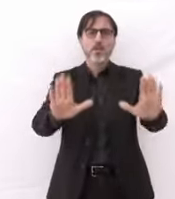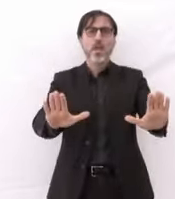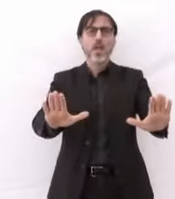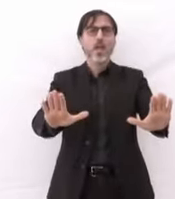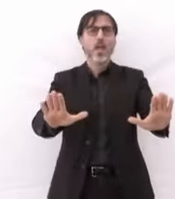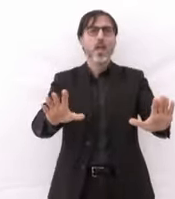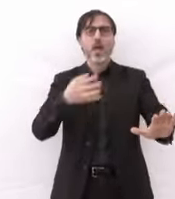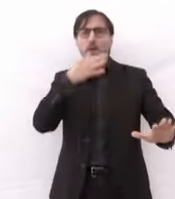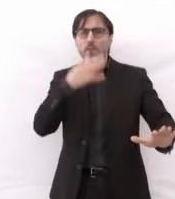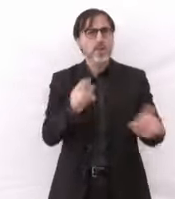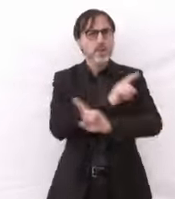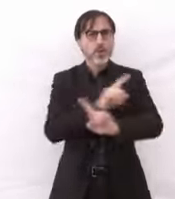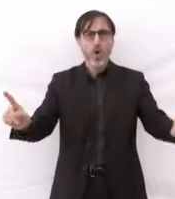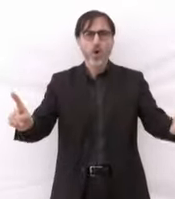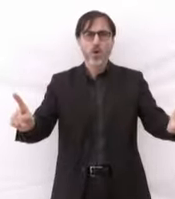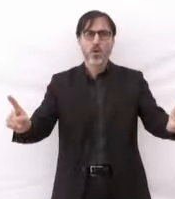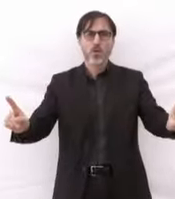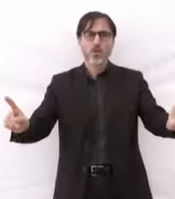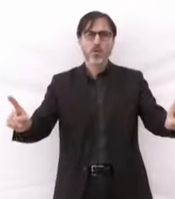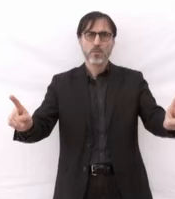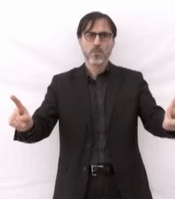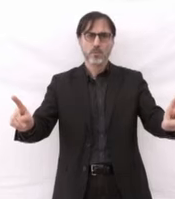Qui non si fischia.